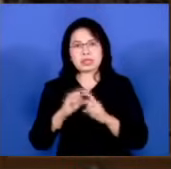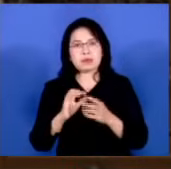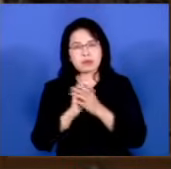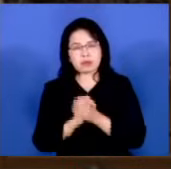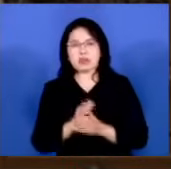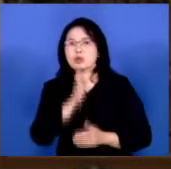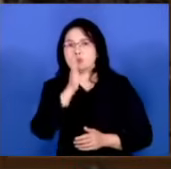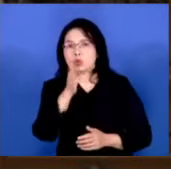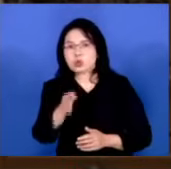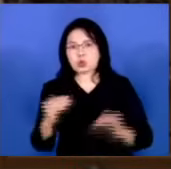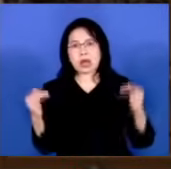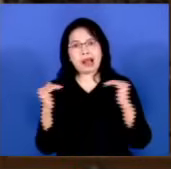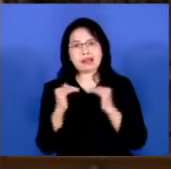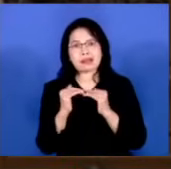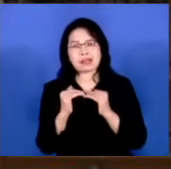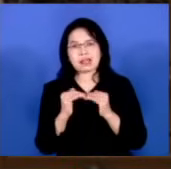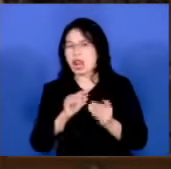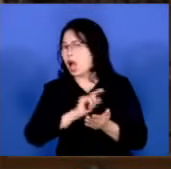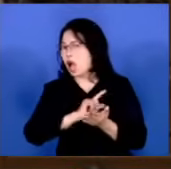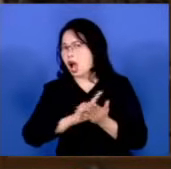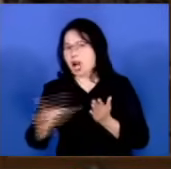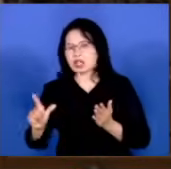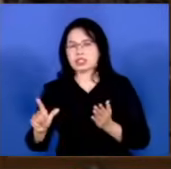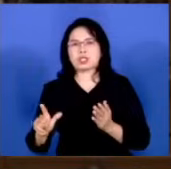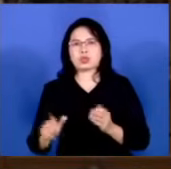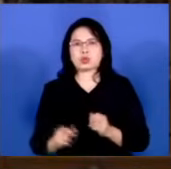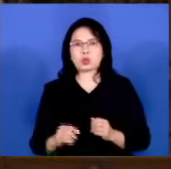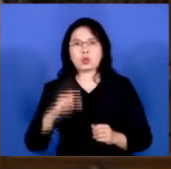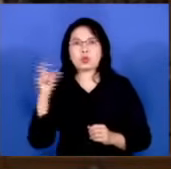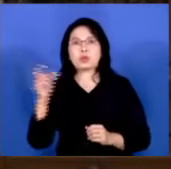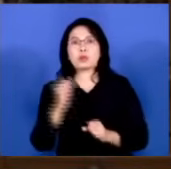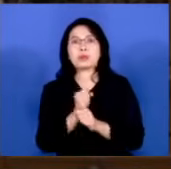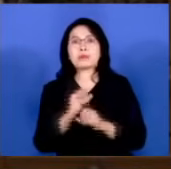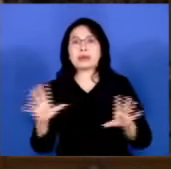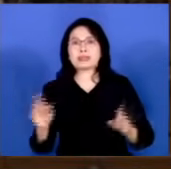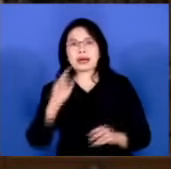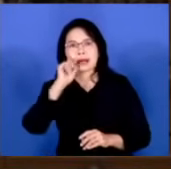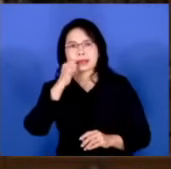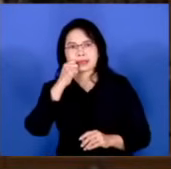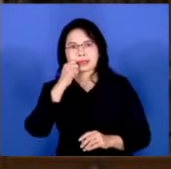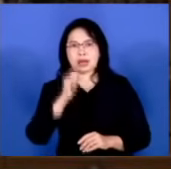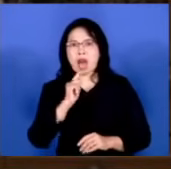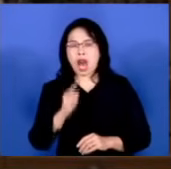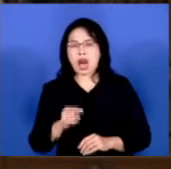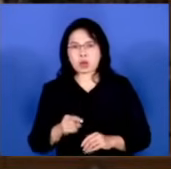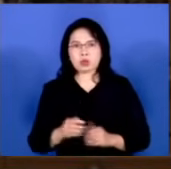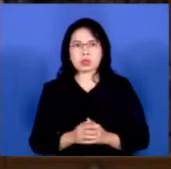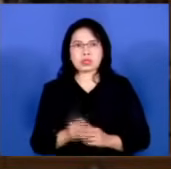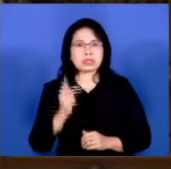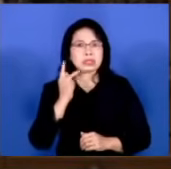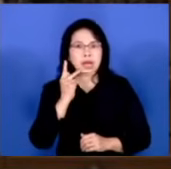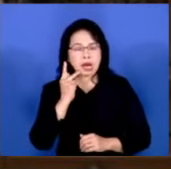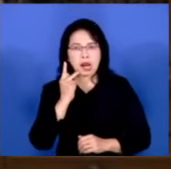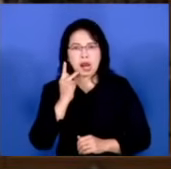yang jujur adil langsung umum bebas dan rahasia harus dijalankan